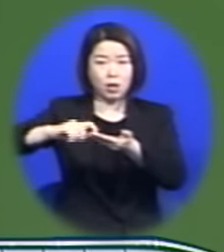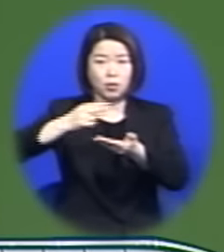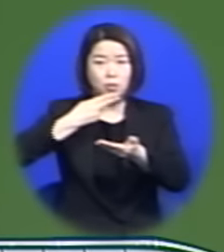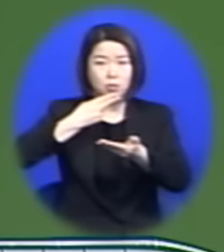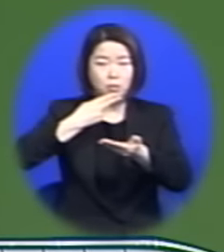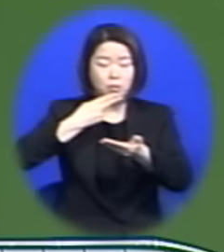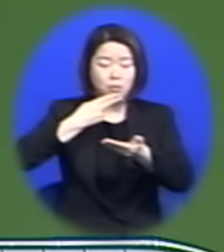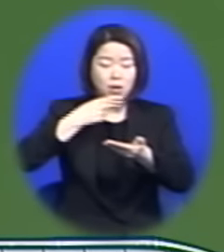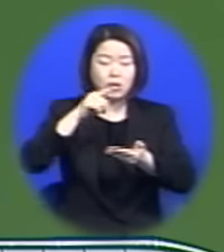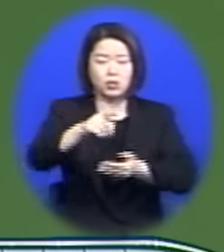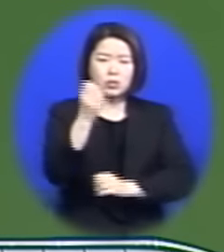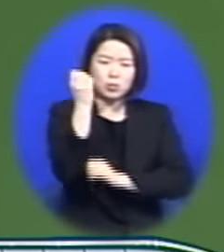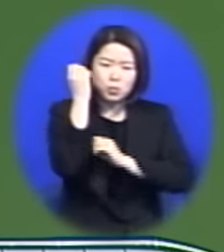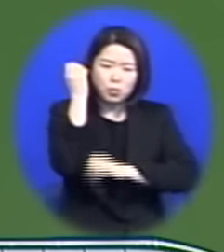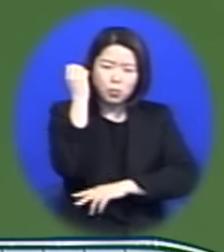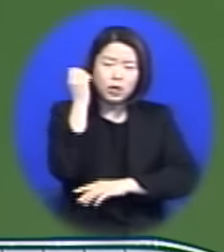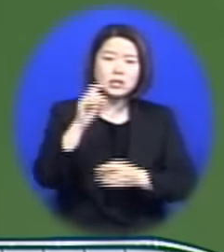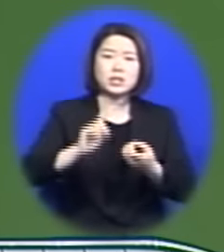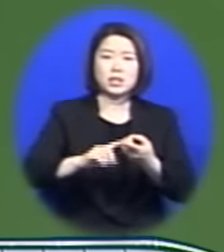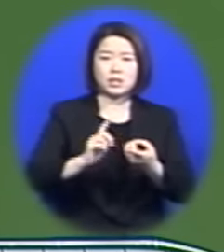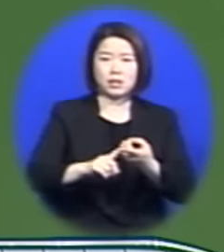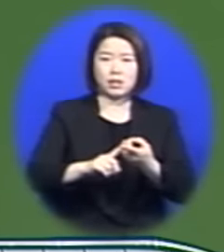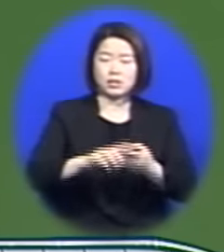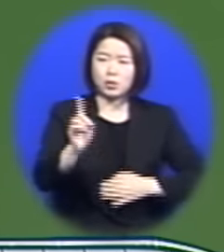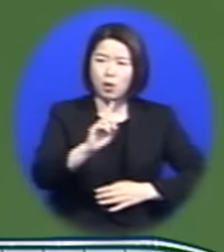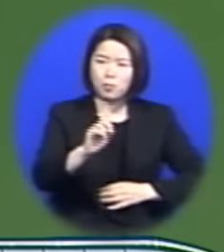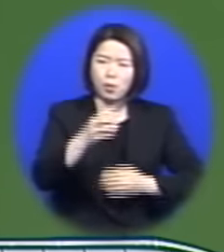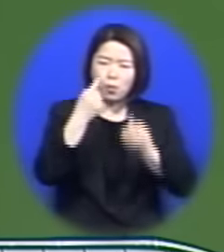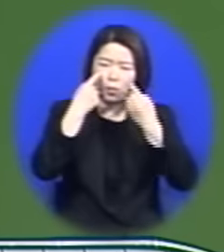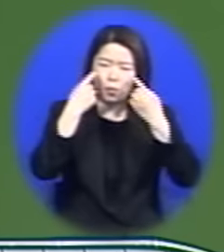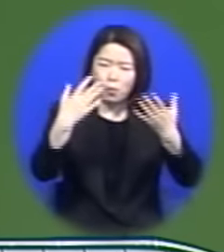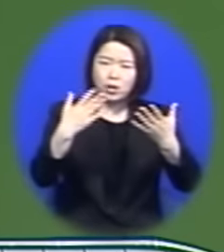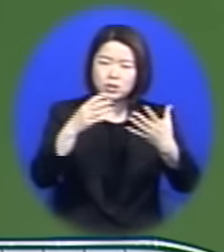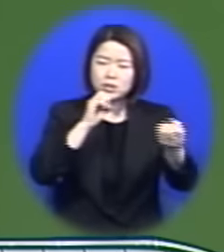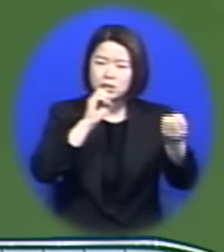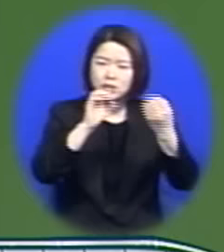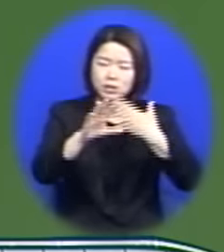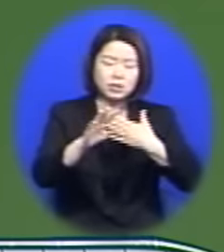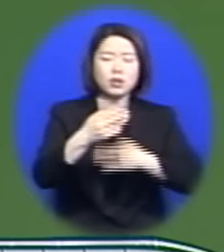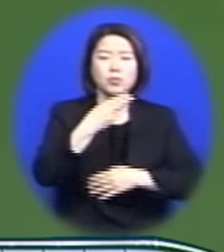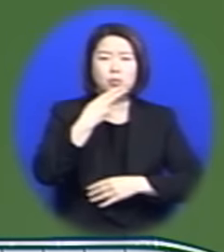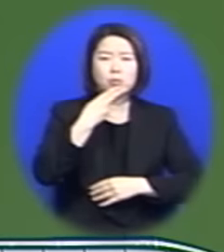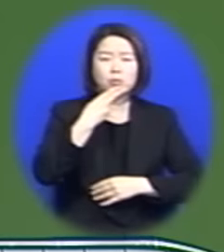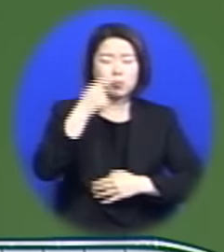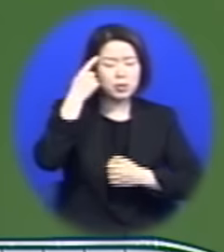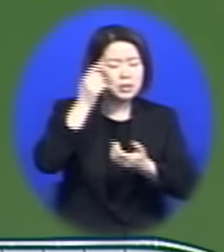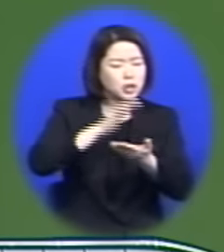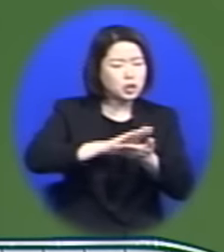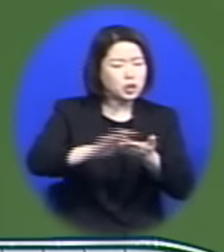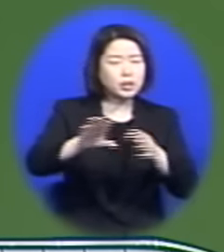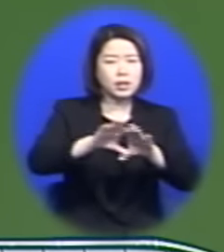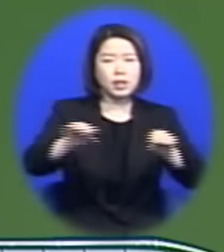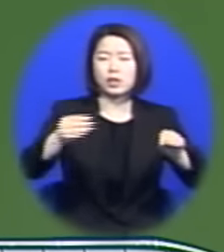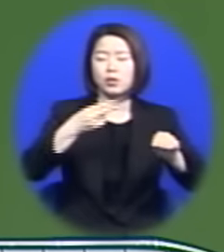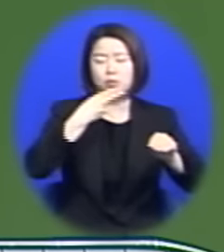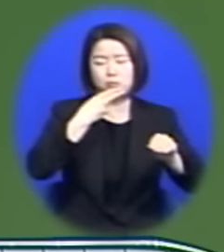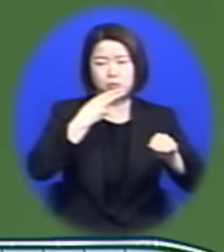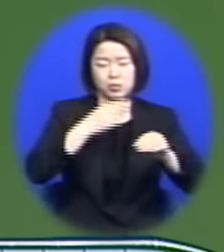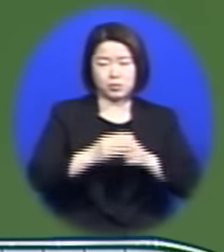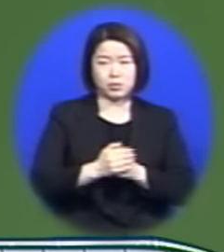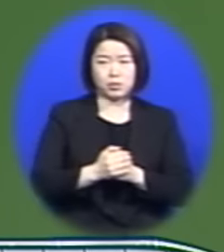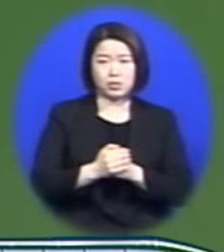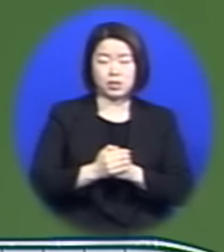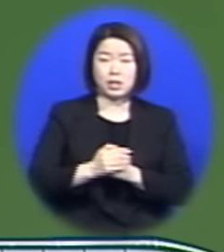분분하고 뭐 하나 시원하게 해결된게 없어 보이기도 합니다 살아가다 보면